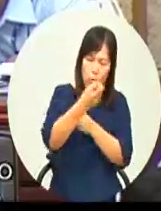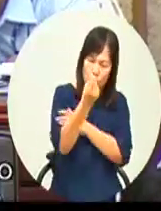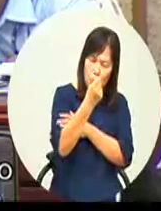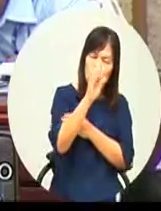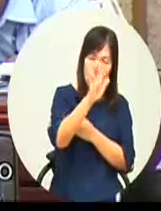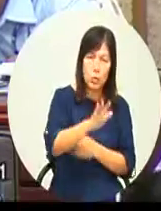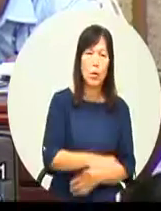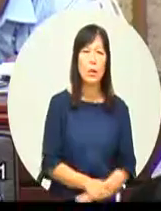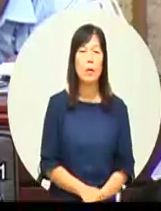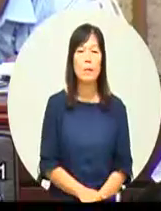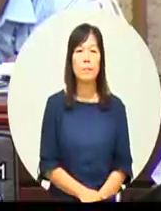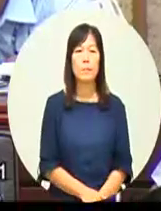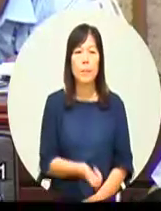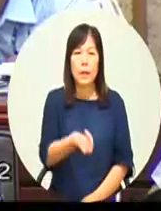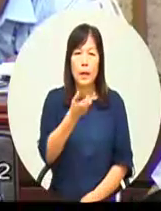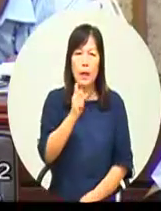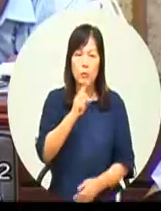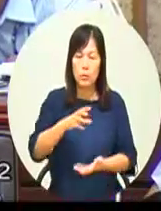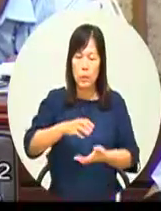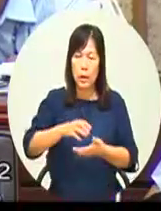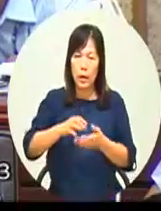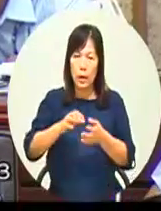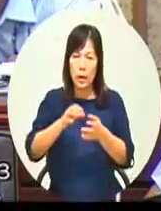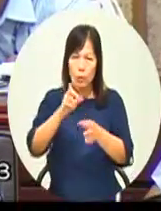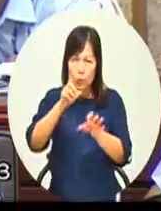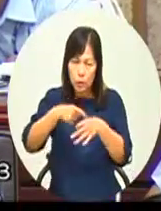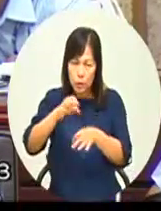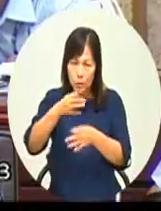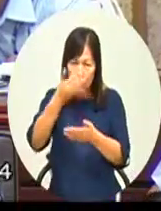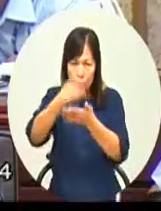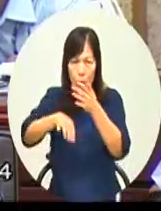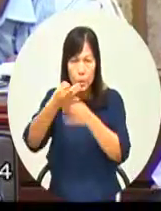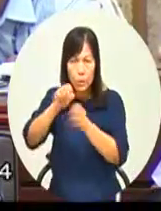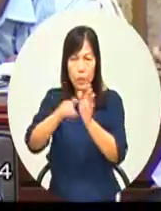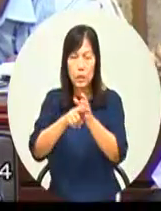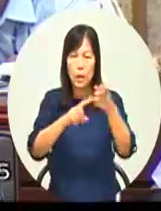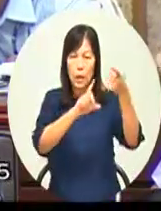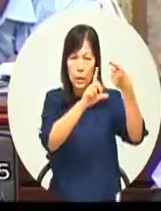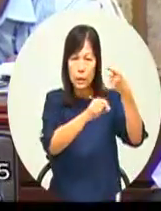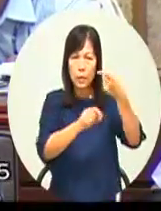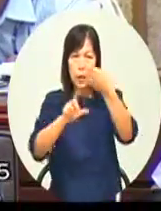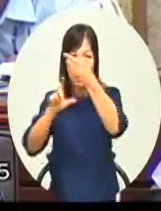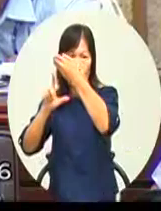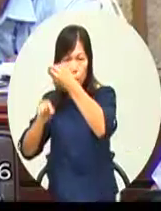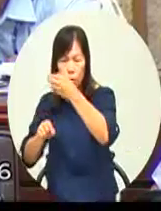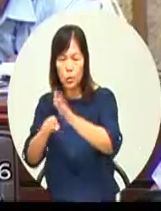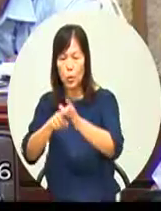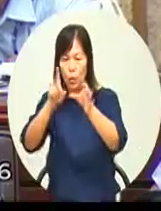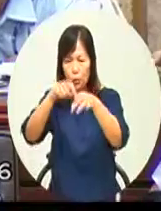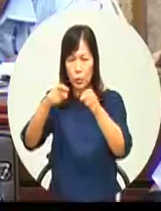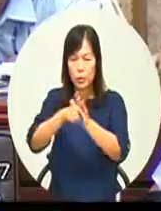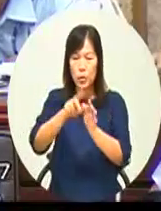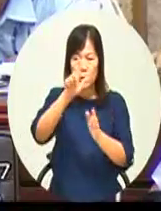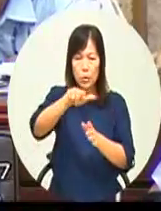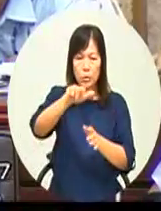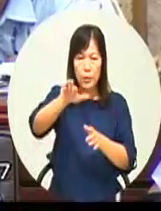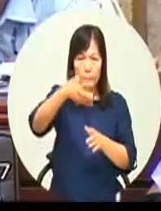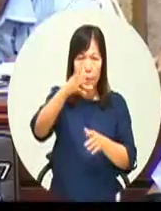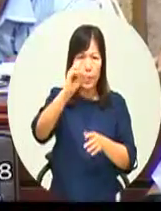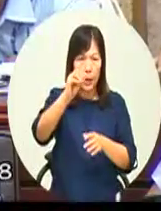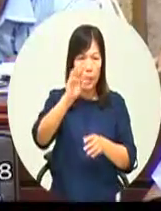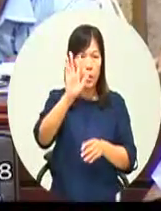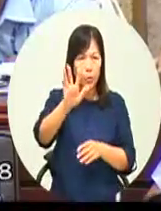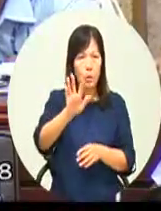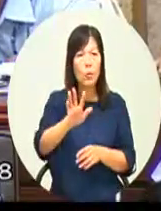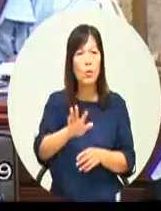中。那刚刚议员也提到，就是它的盈余部分到今年的1到9月部分，其实它的盈余部分有6800万。那这